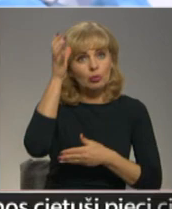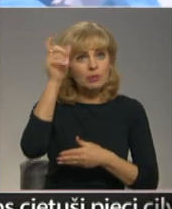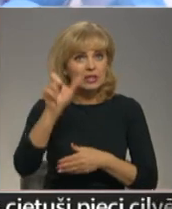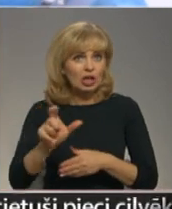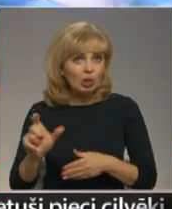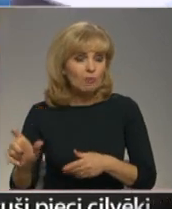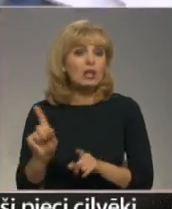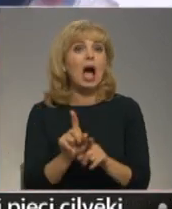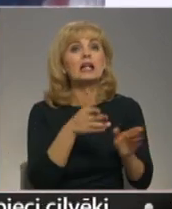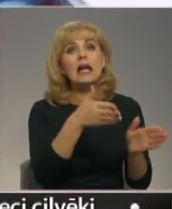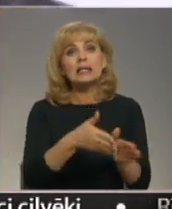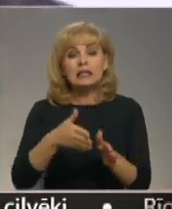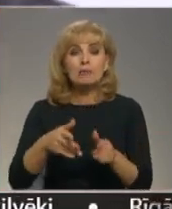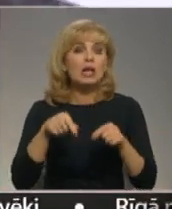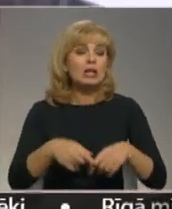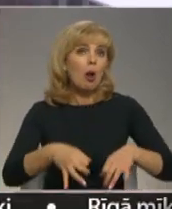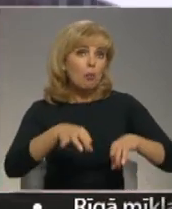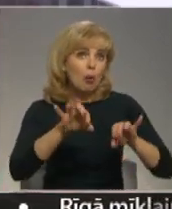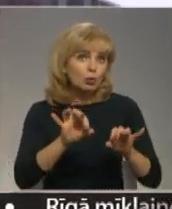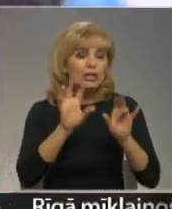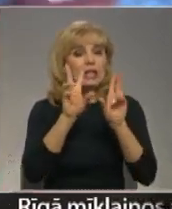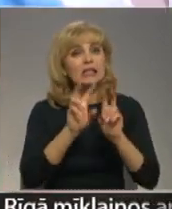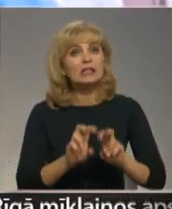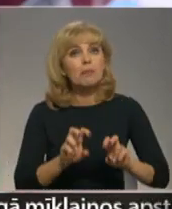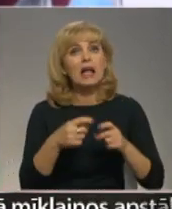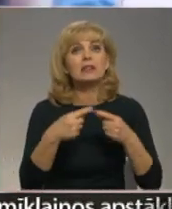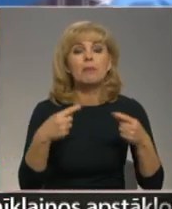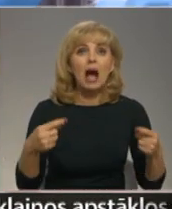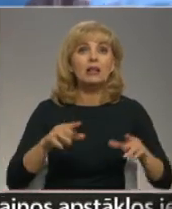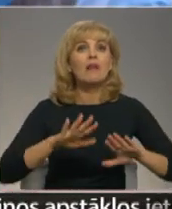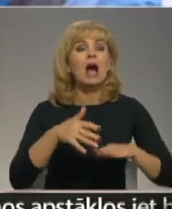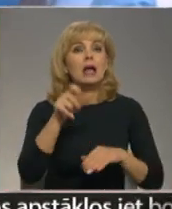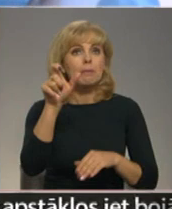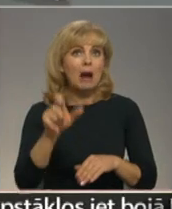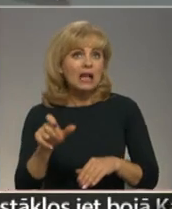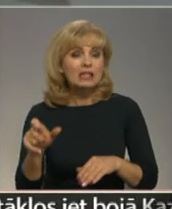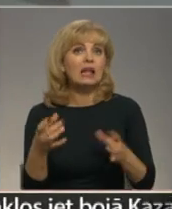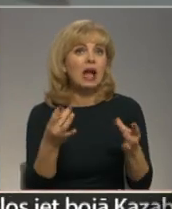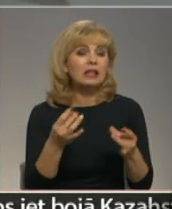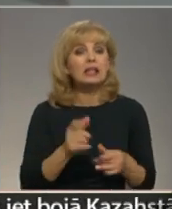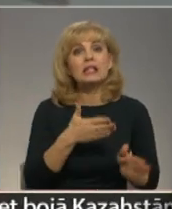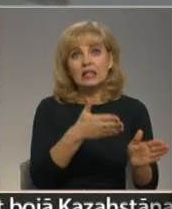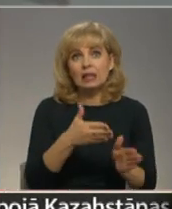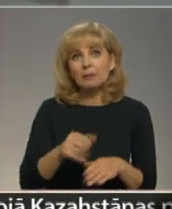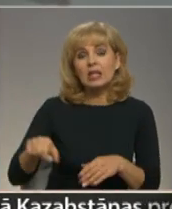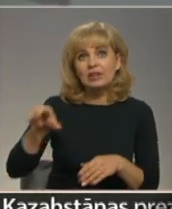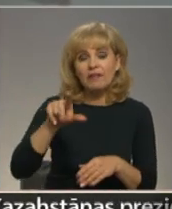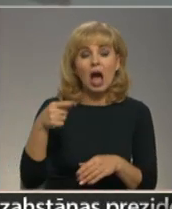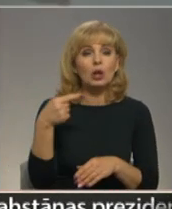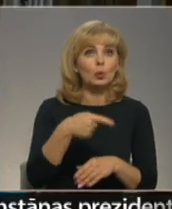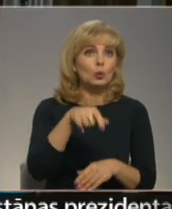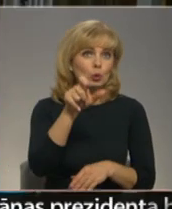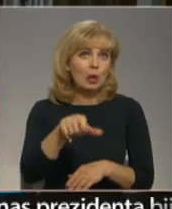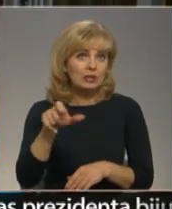Groningenas slimnīca, jo tā ir pats būtiskākais – izpētes materiāls jeb pacientu analīzes. Slimnīcā ir vairāk nekā 1000